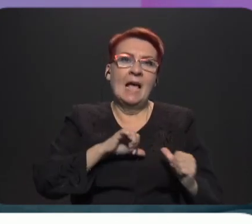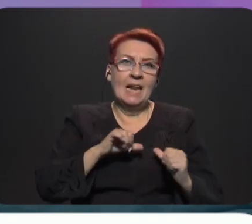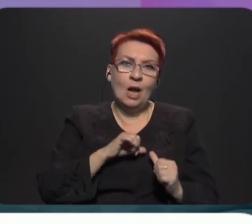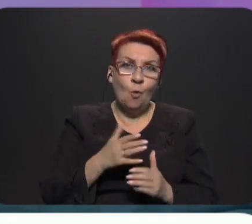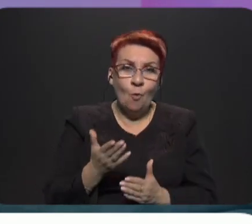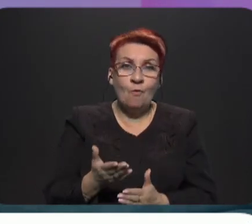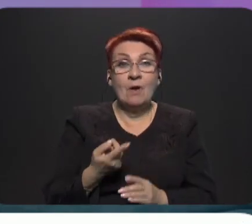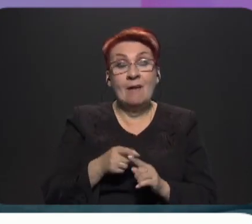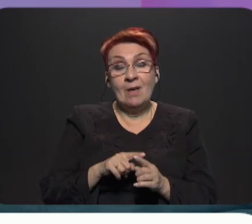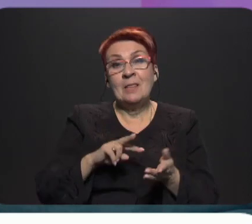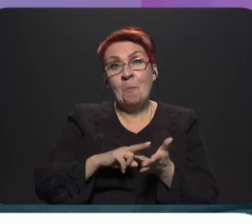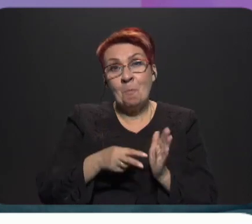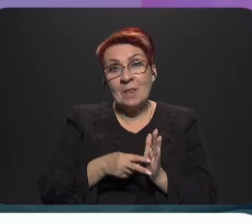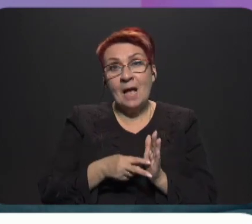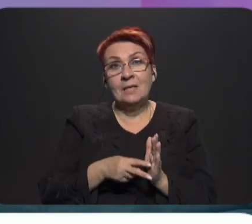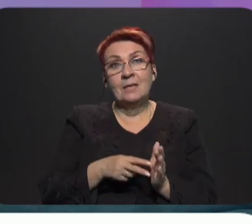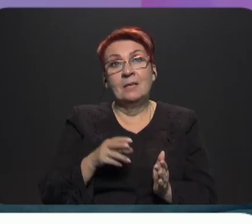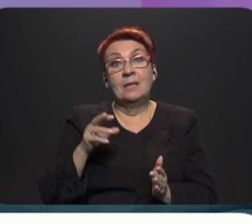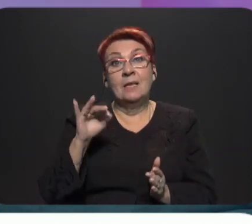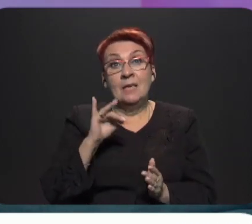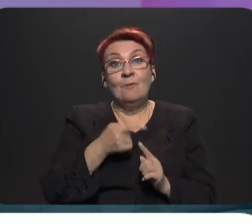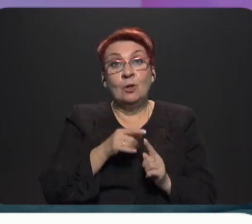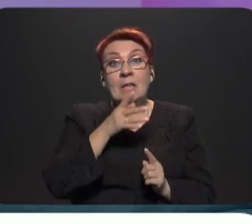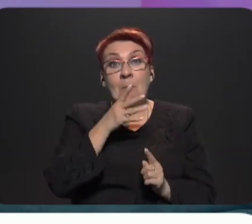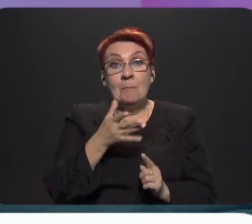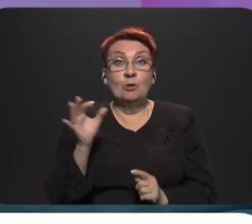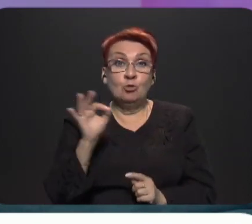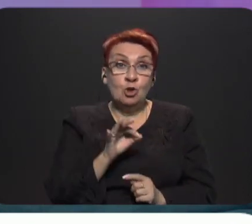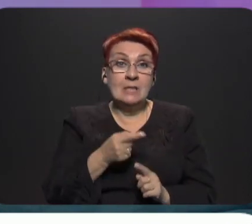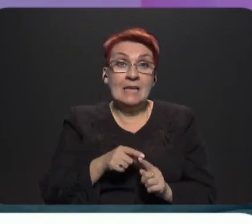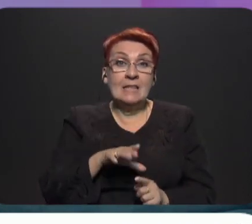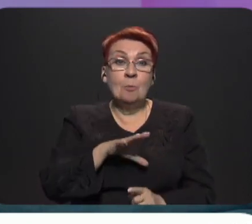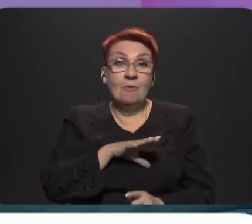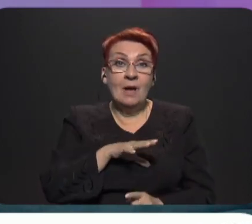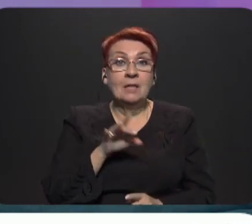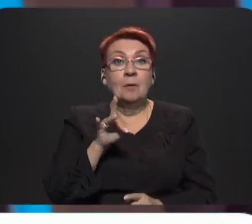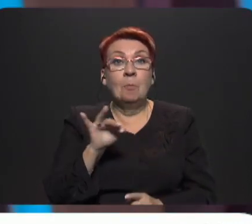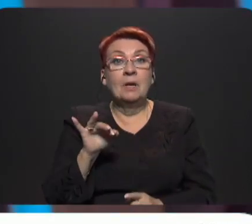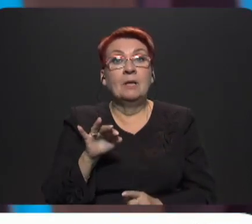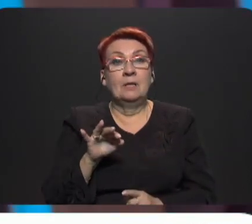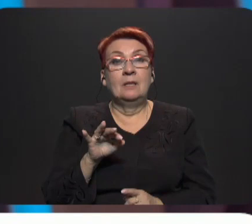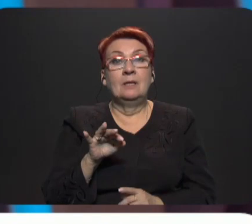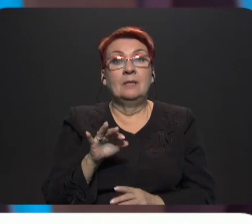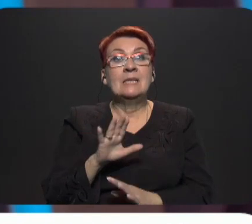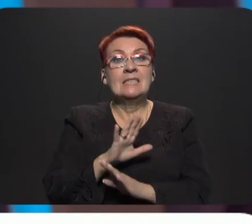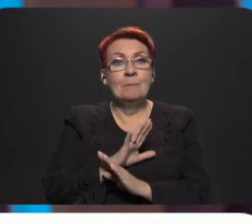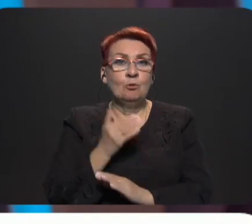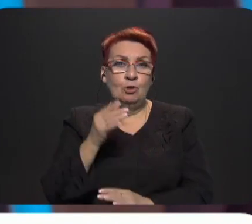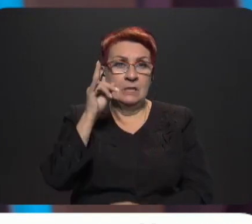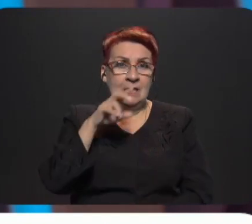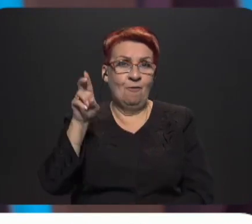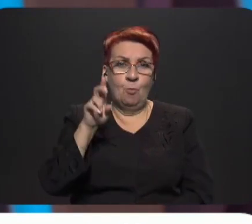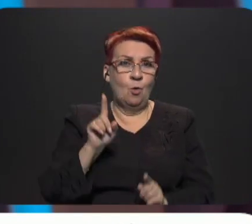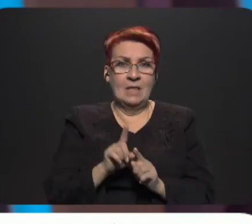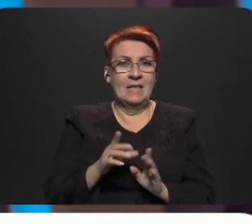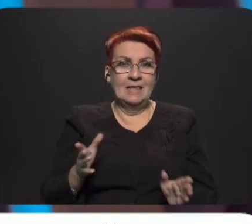в этом плане, что и сформировался этот момент, что часто это бывает при смерти. Но сейчас, слава Богу, у нас не